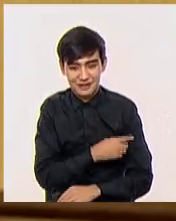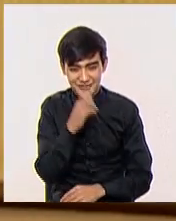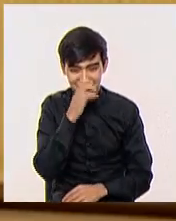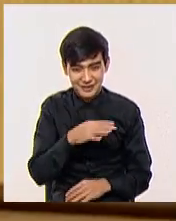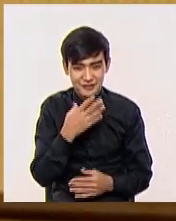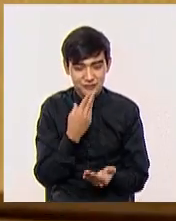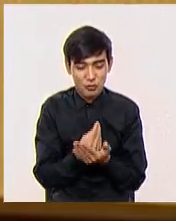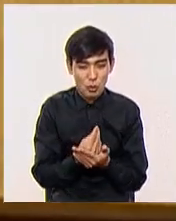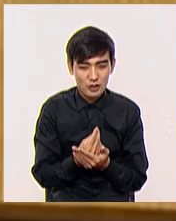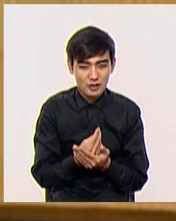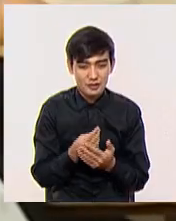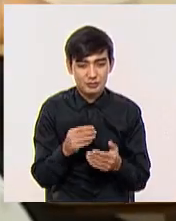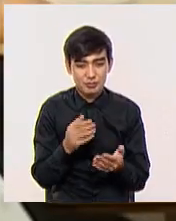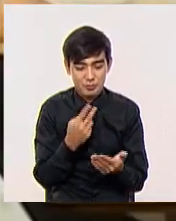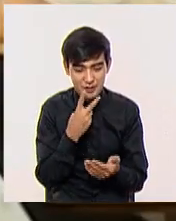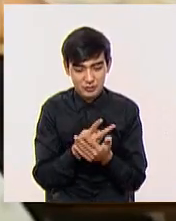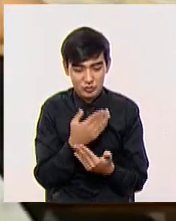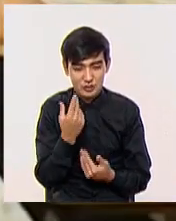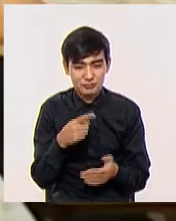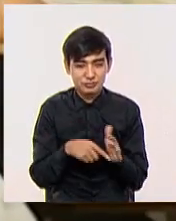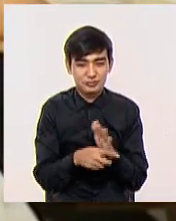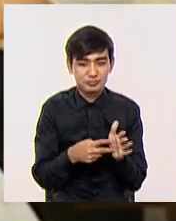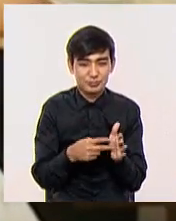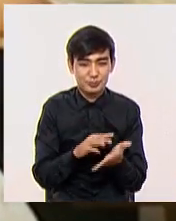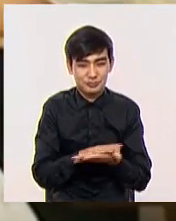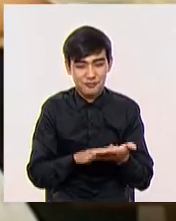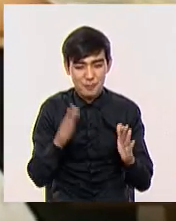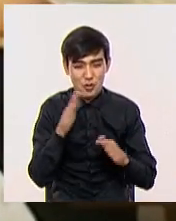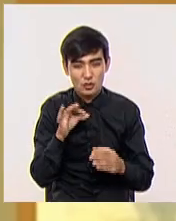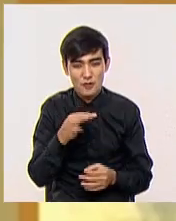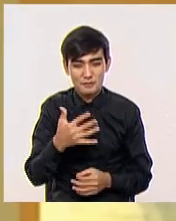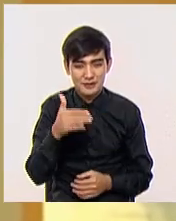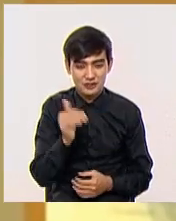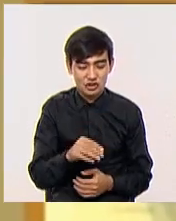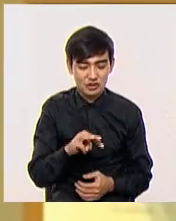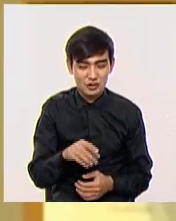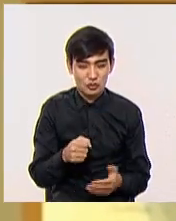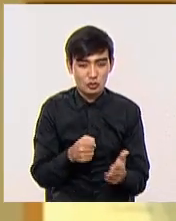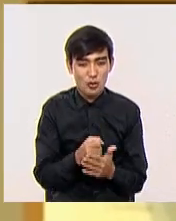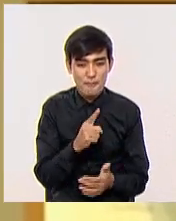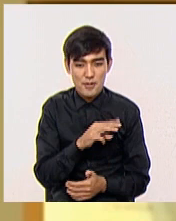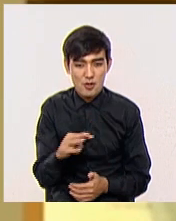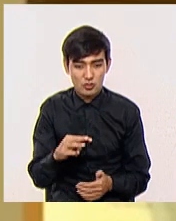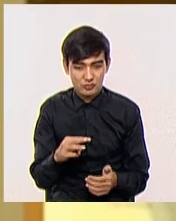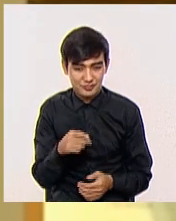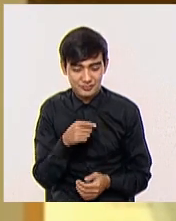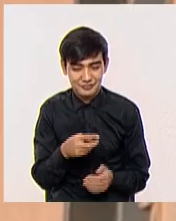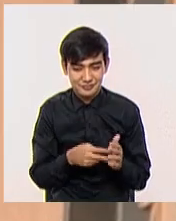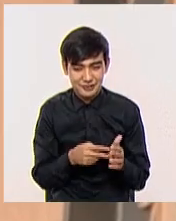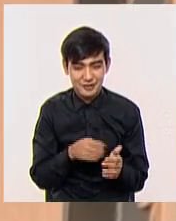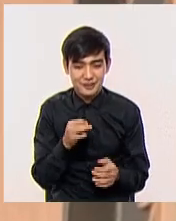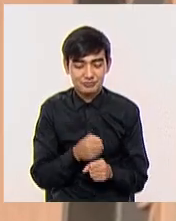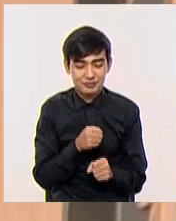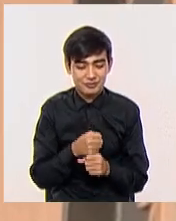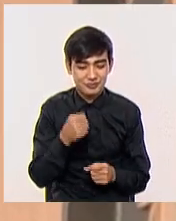своем постановлении не указал. Стоимость рециркуляторов от 50 тысяч тенге до миллиона в зависимости от производительности.